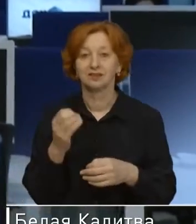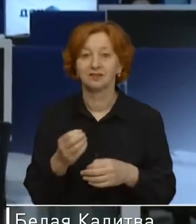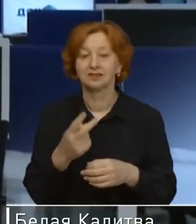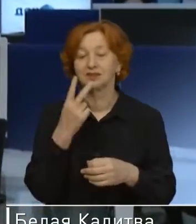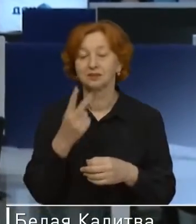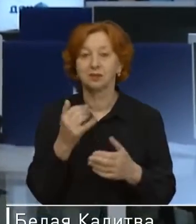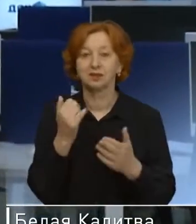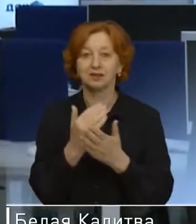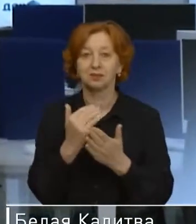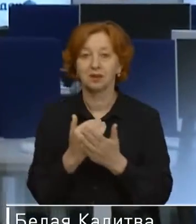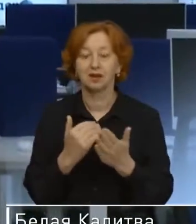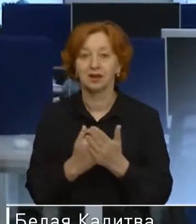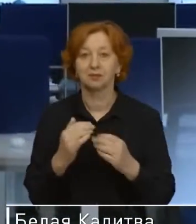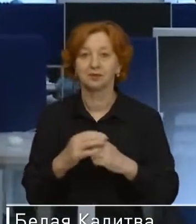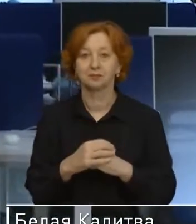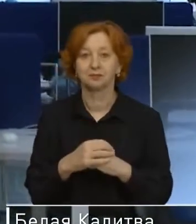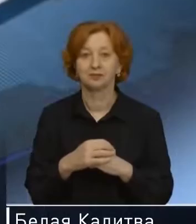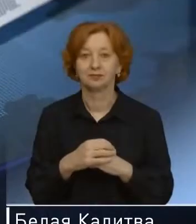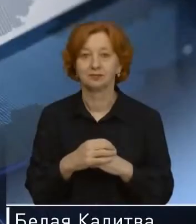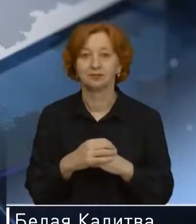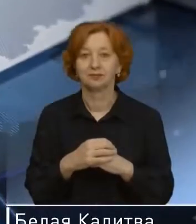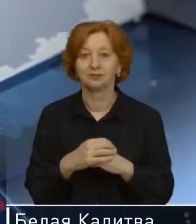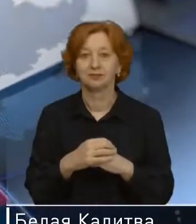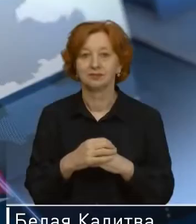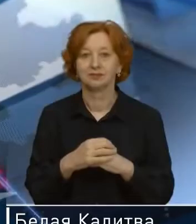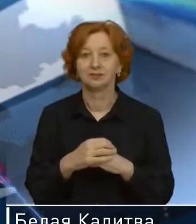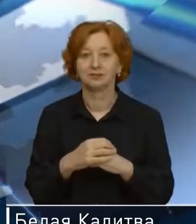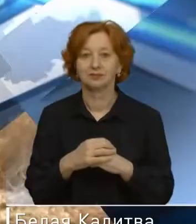Натальи Евсеевой. Смотрите в выпуске.